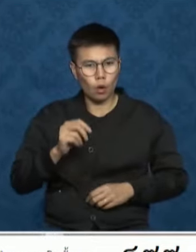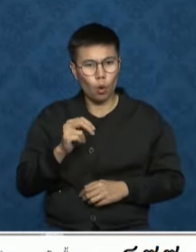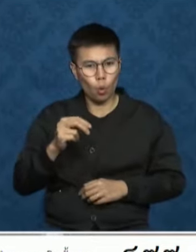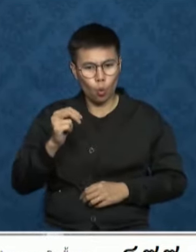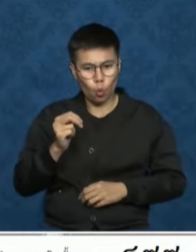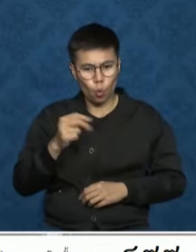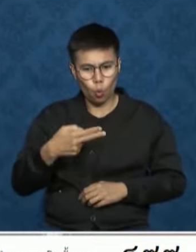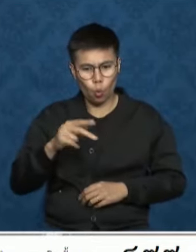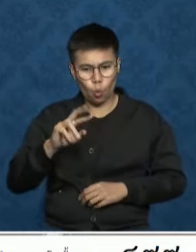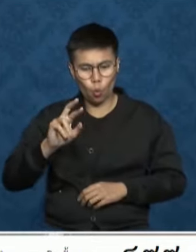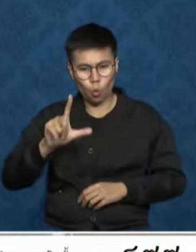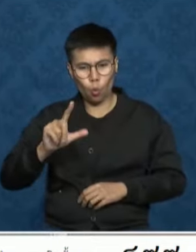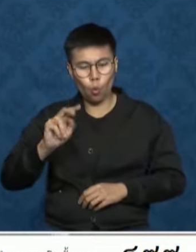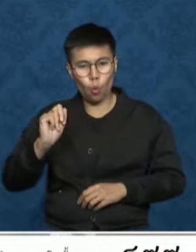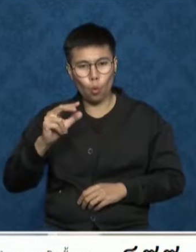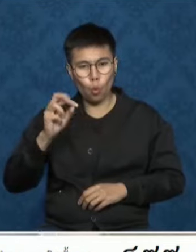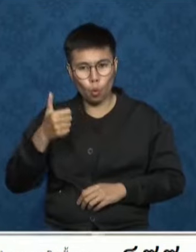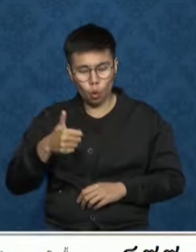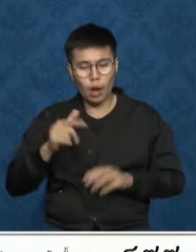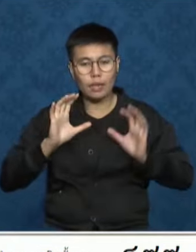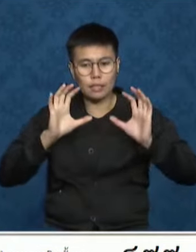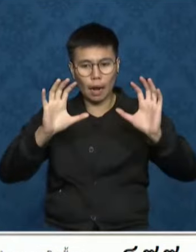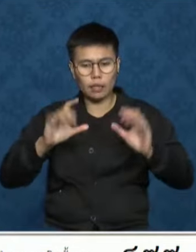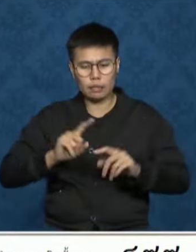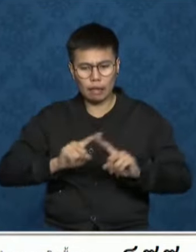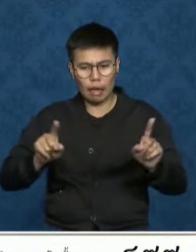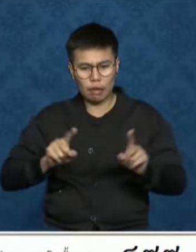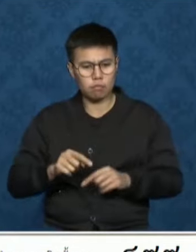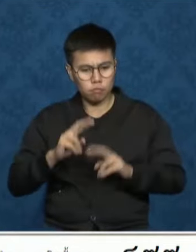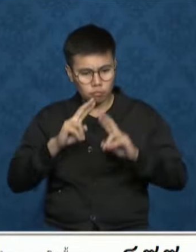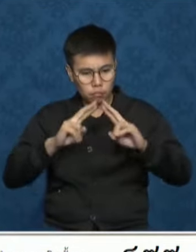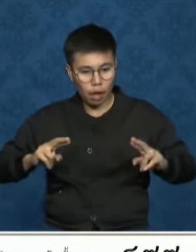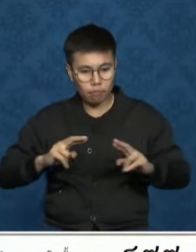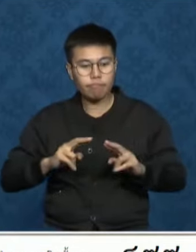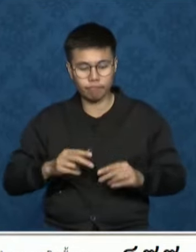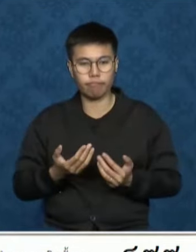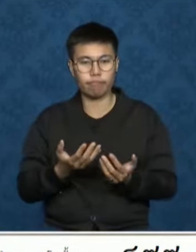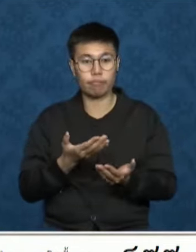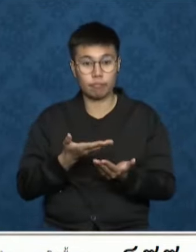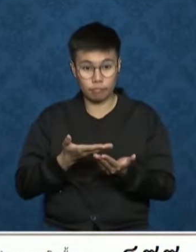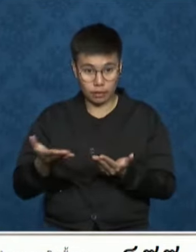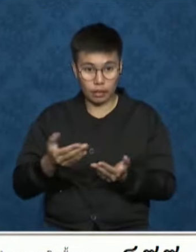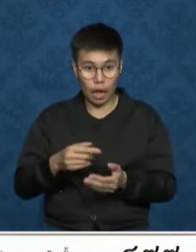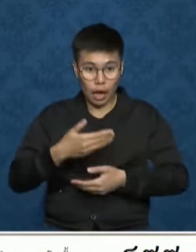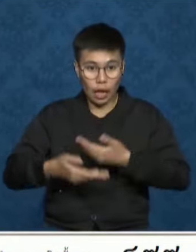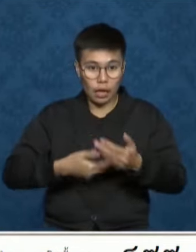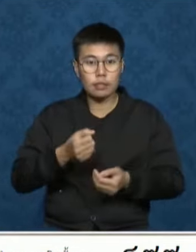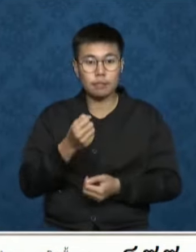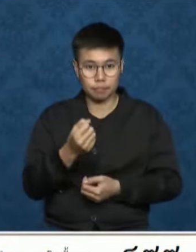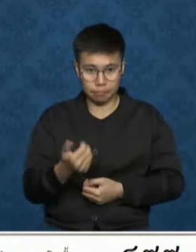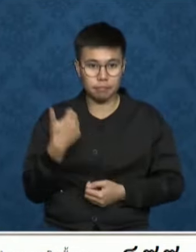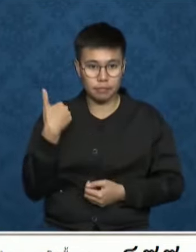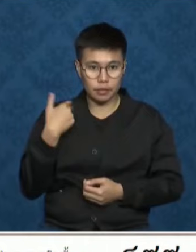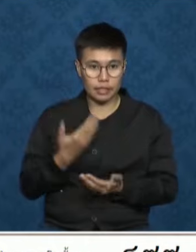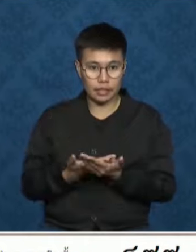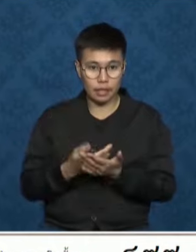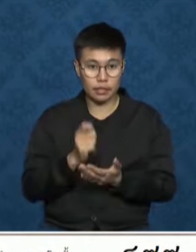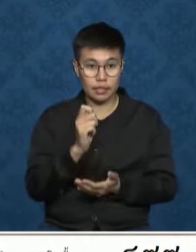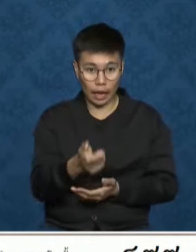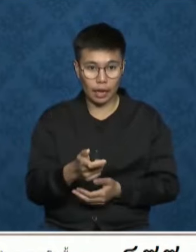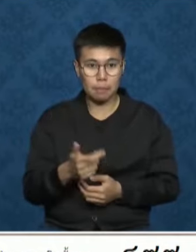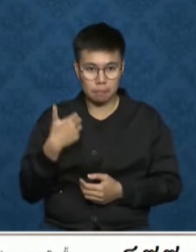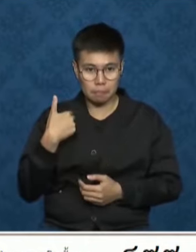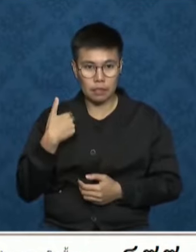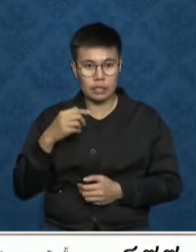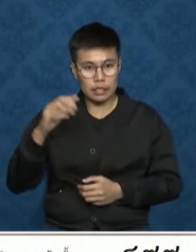มไมใช่เสรจเล็ครับันเป็นฝาระบายน้ำเนี่ย แต่รานรัซ้อของเก่าก็ยรับซื้ออยู่ผมกอยากจะให้ทางตำรวจเนี่